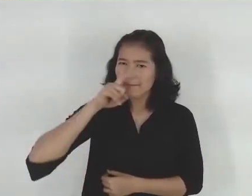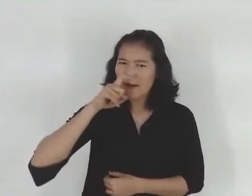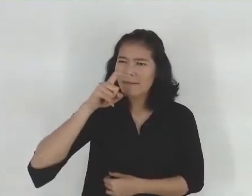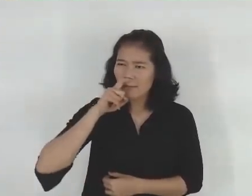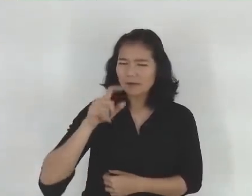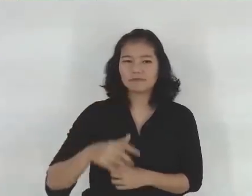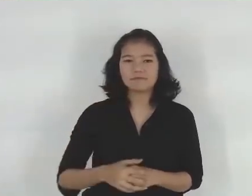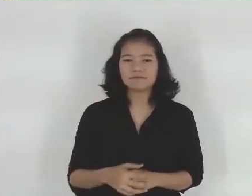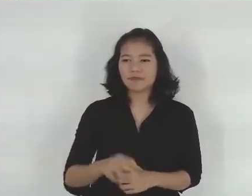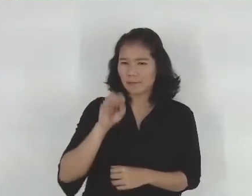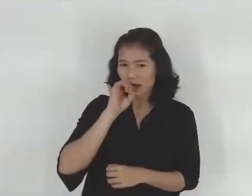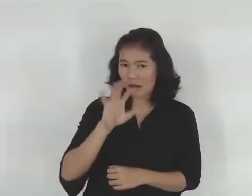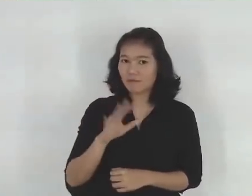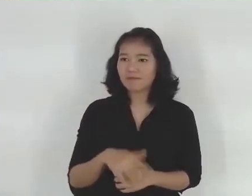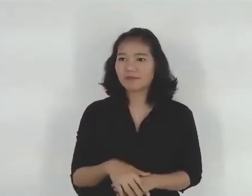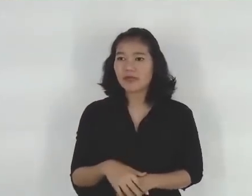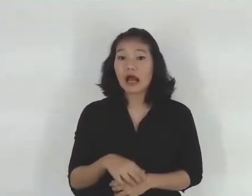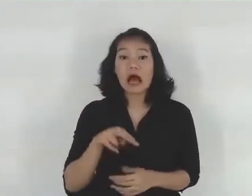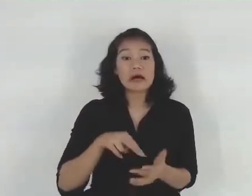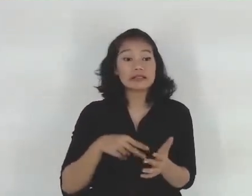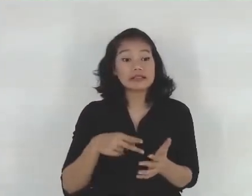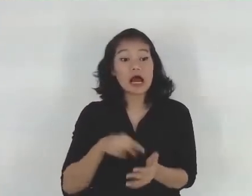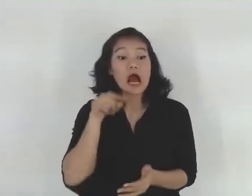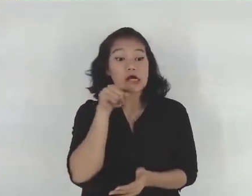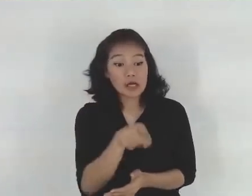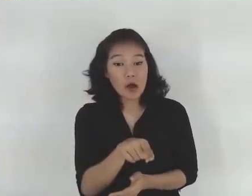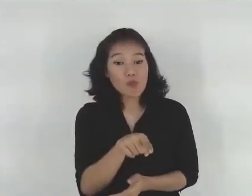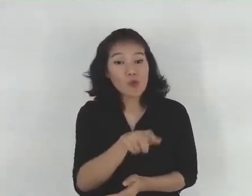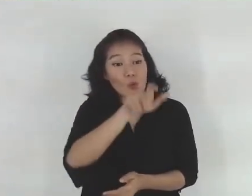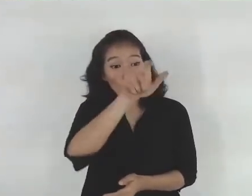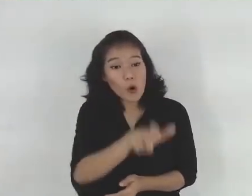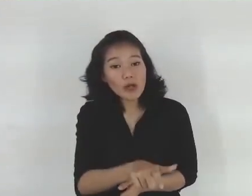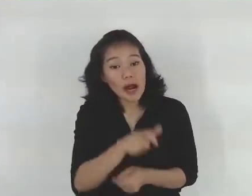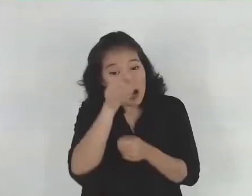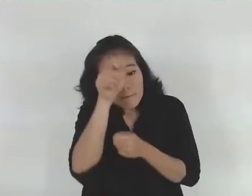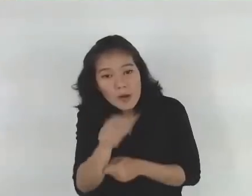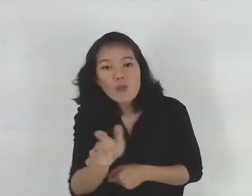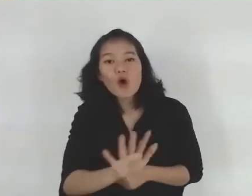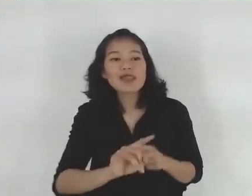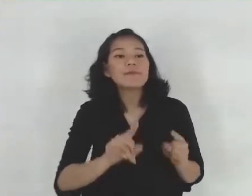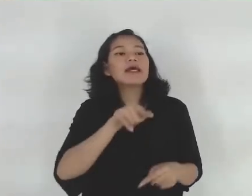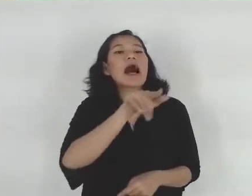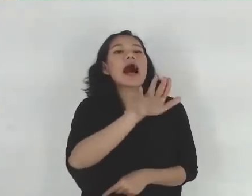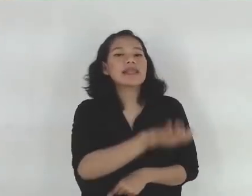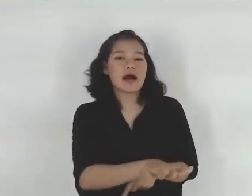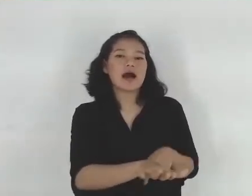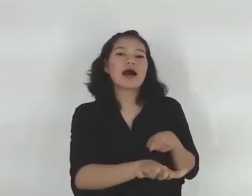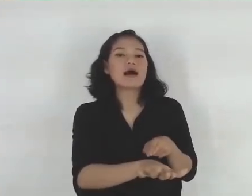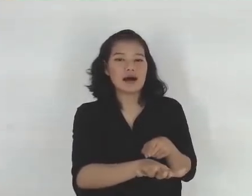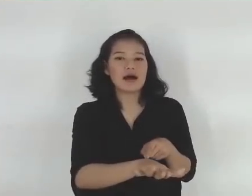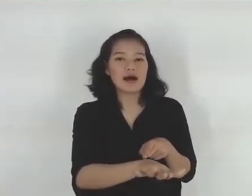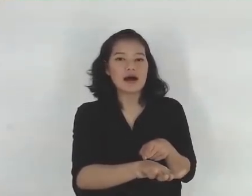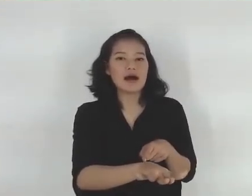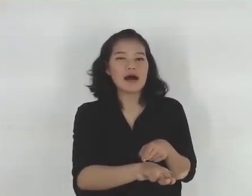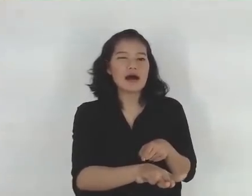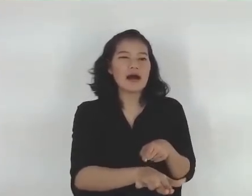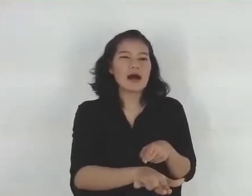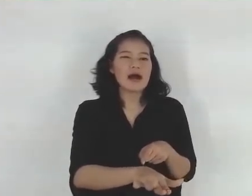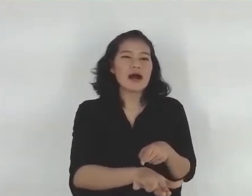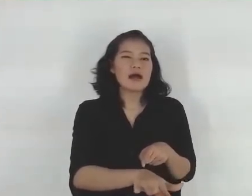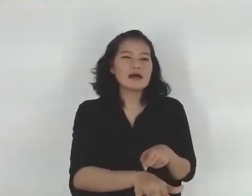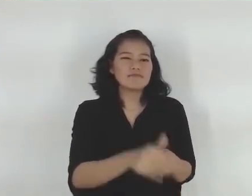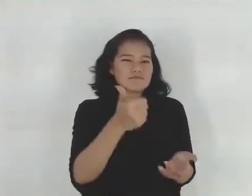Bapak jadi kamu bukan lagi hamba melainkan anak ahli waris